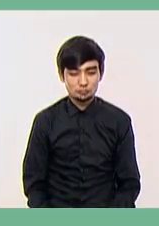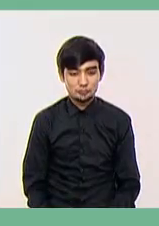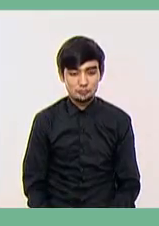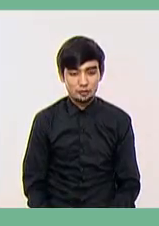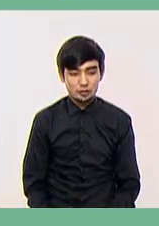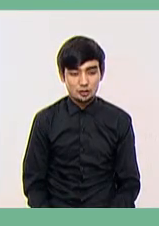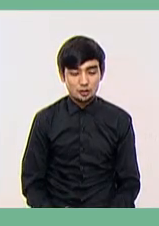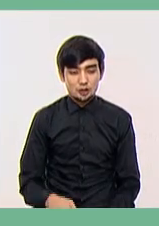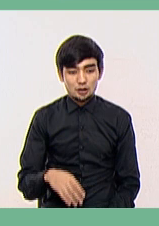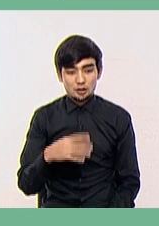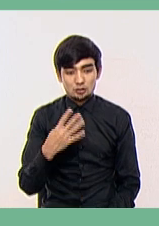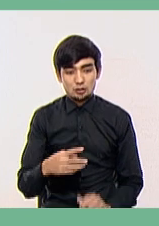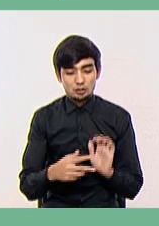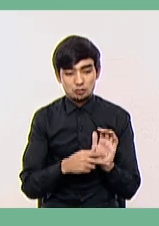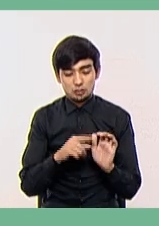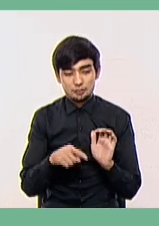Отандастарымыздың